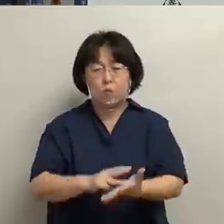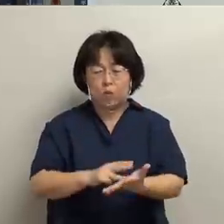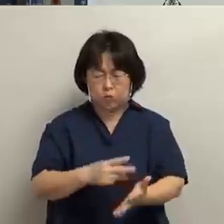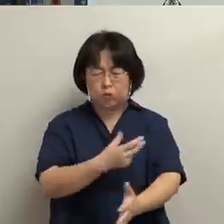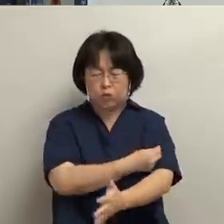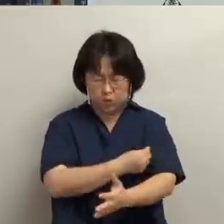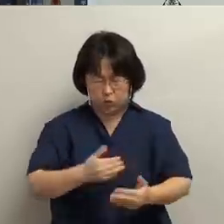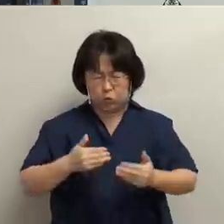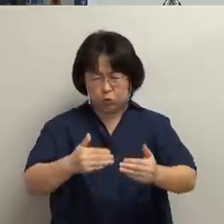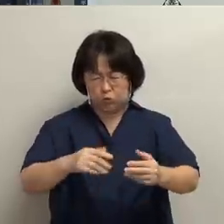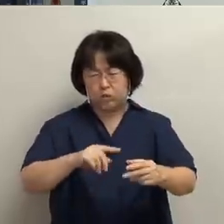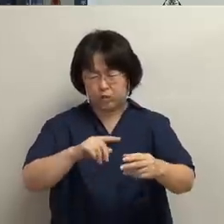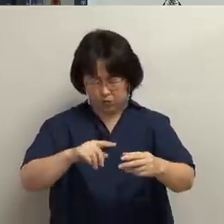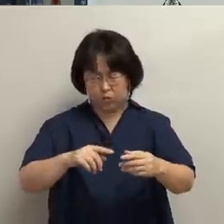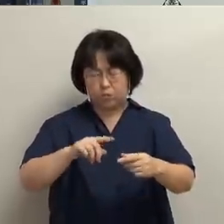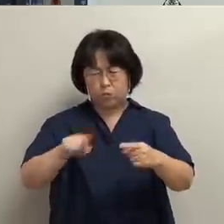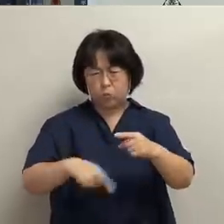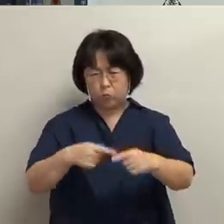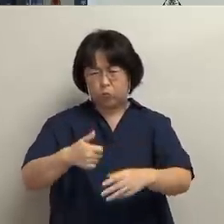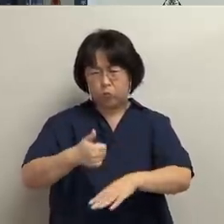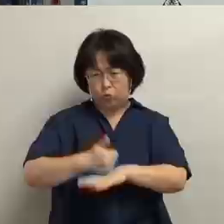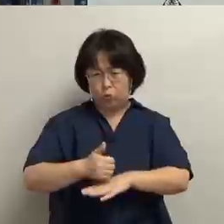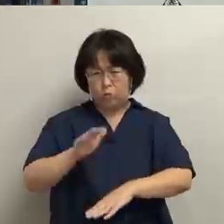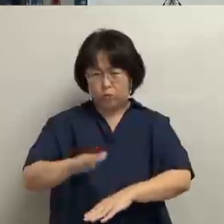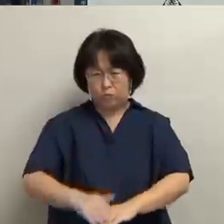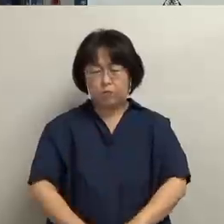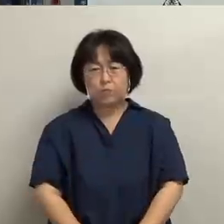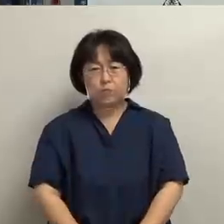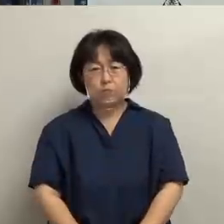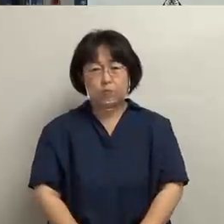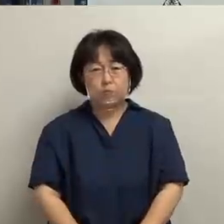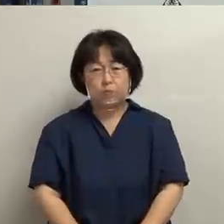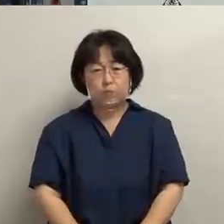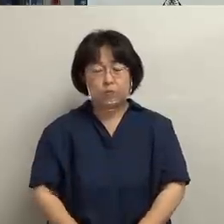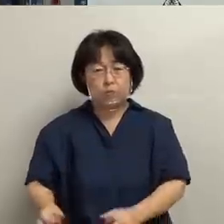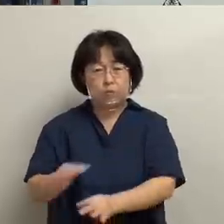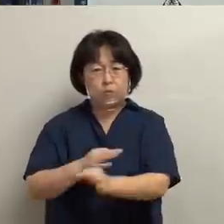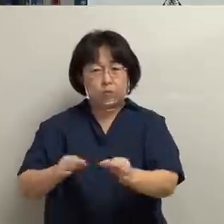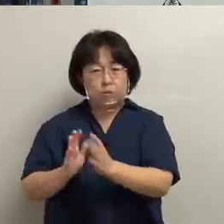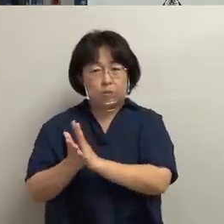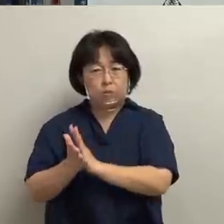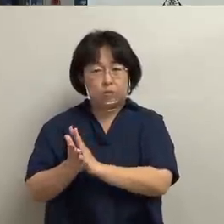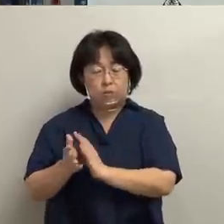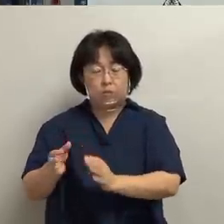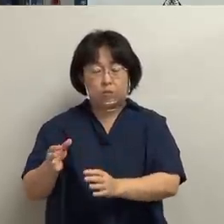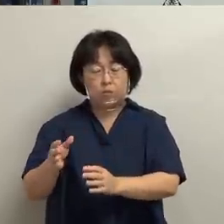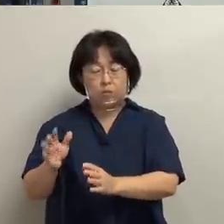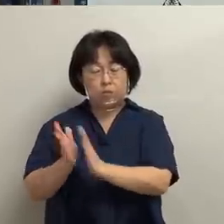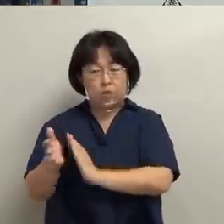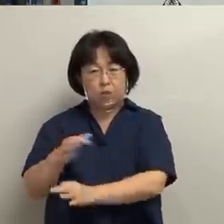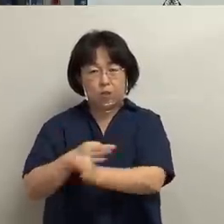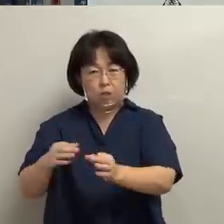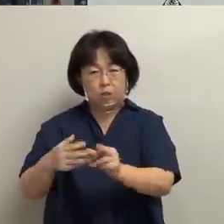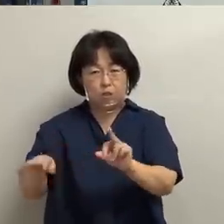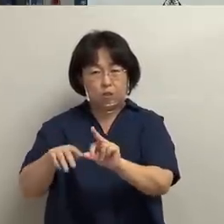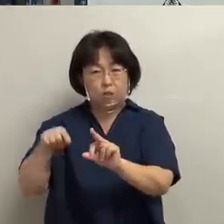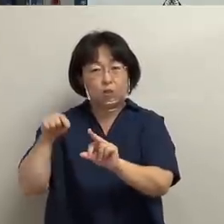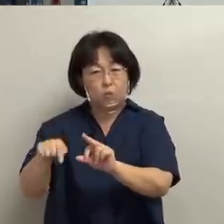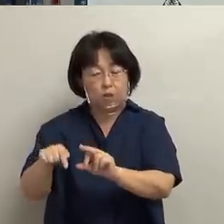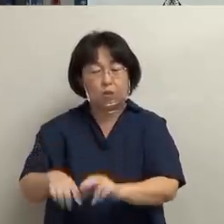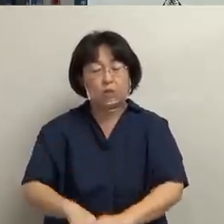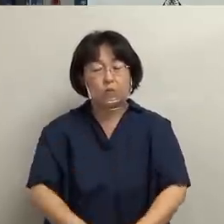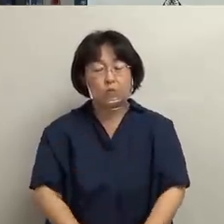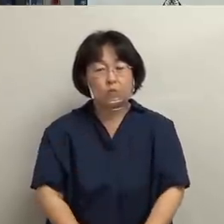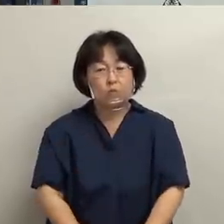ですあの今お話しいただきましたとおり現センターにつきましてはまあここにですね努力拡大という話で